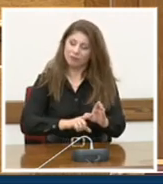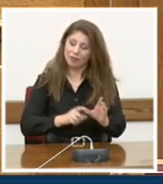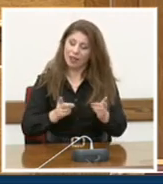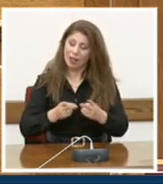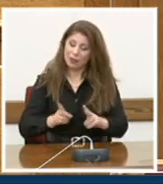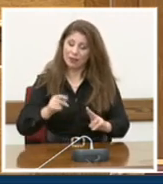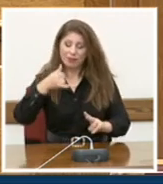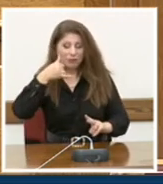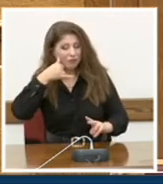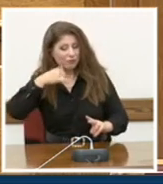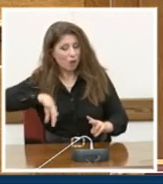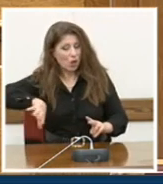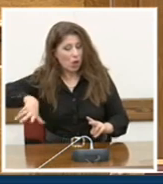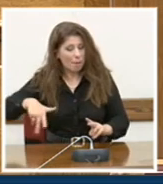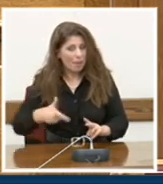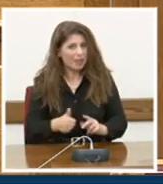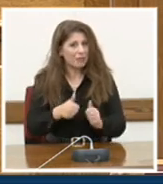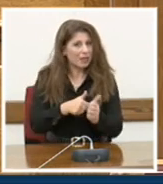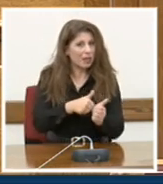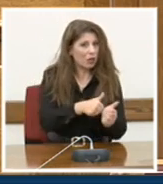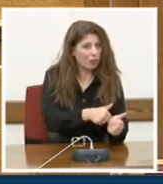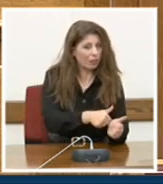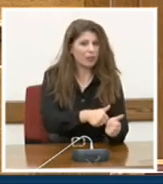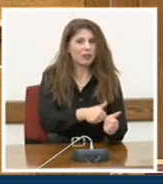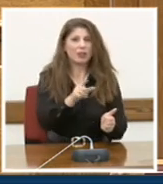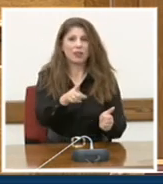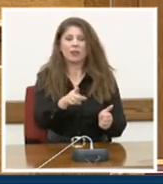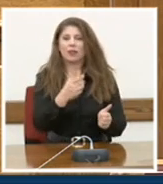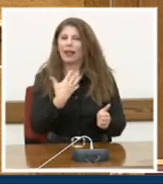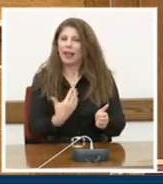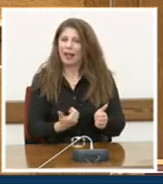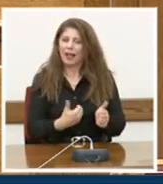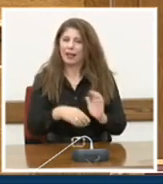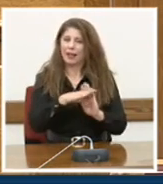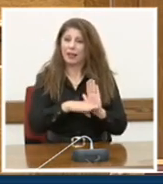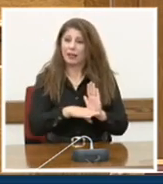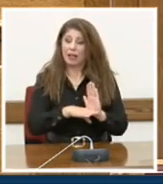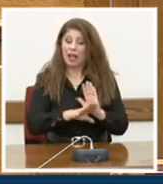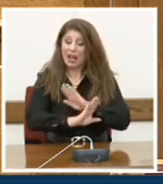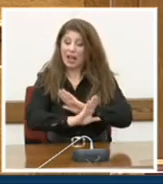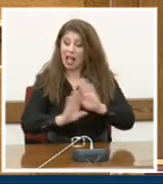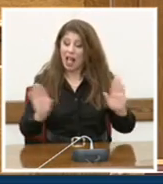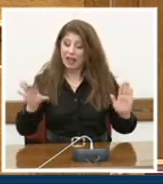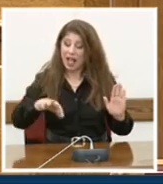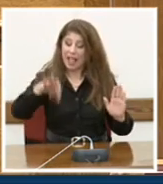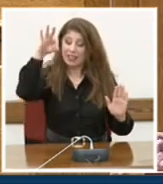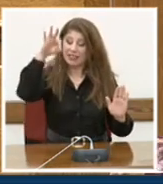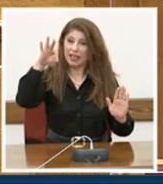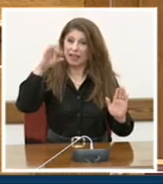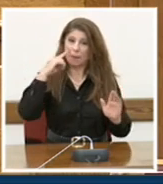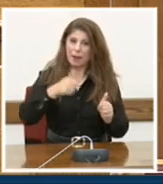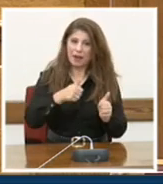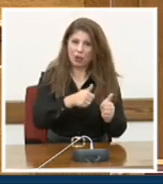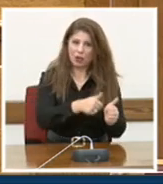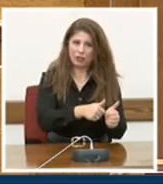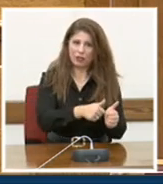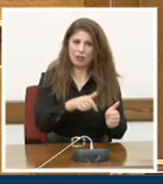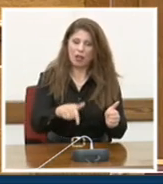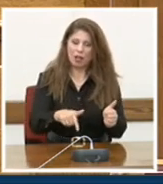και παρακολουθήσεις σύμφωνα με το δόγμα ουδής εξαιρείται των παρακολουθήσεων, παραμένουν κάτω από το